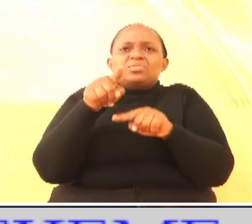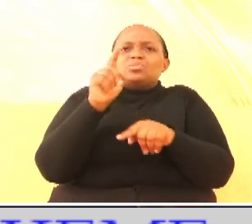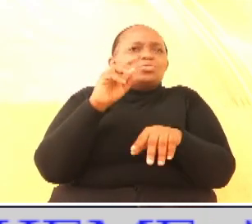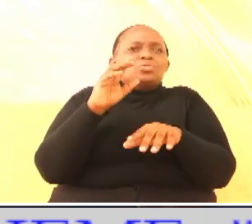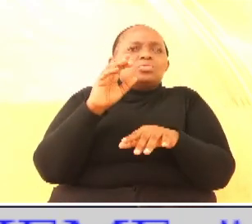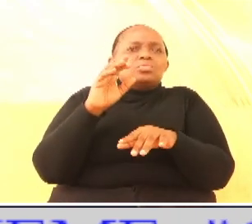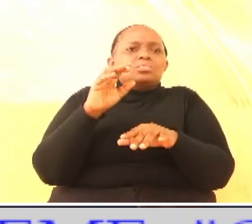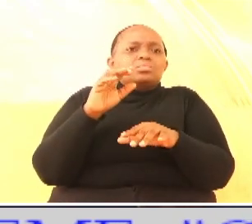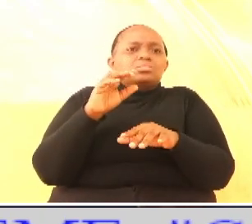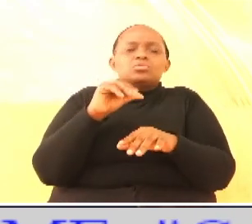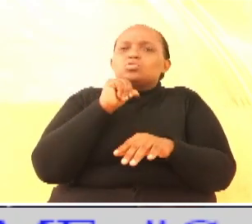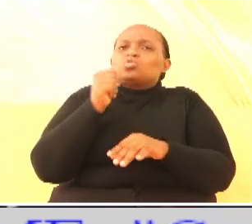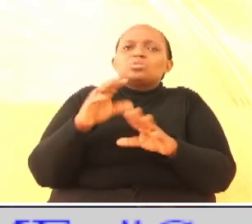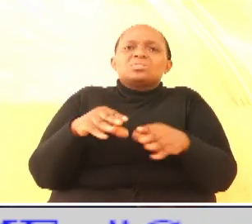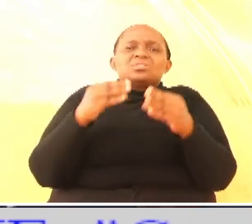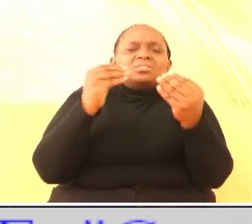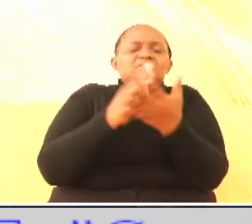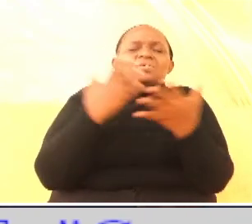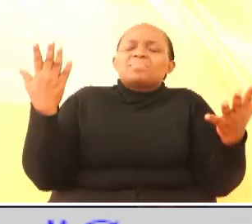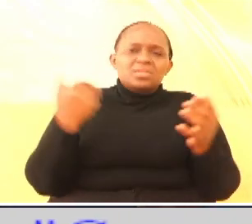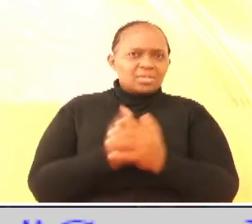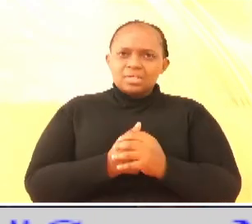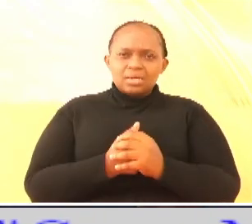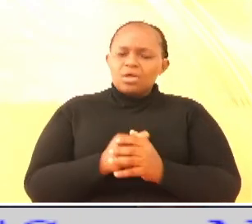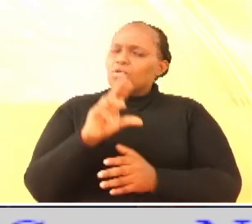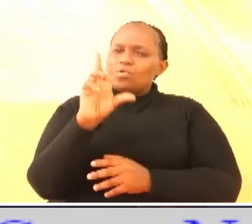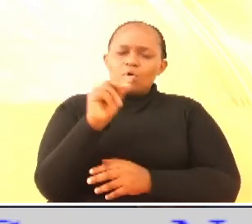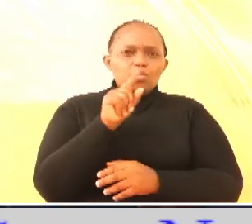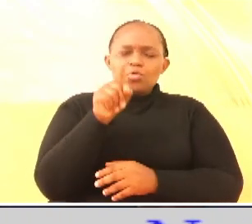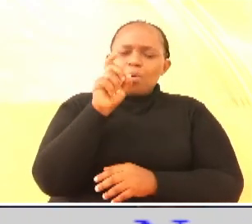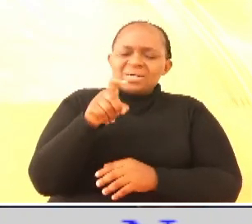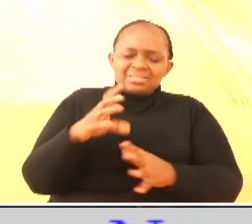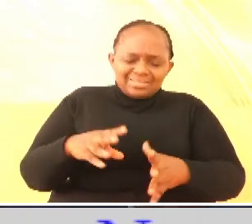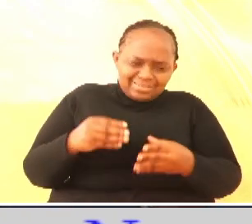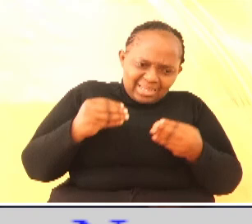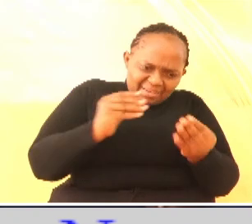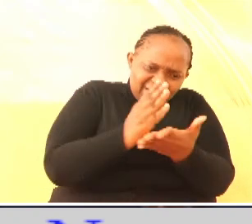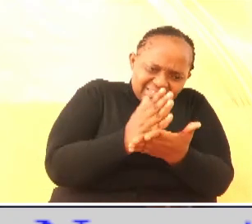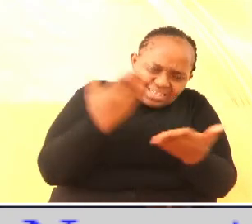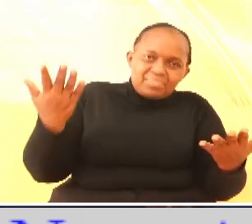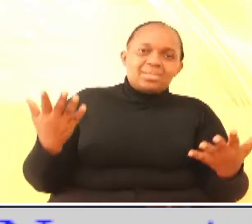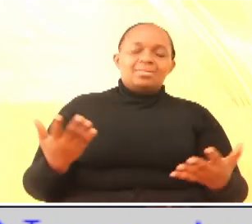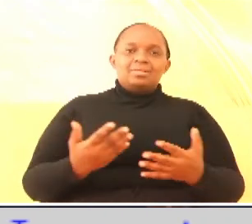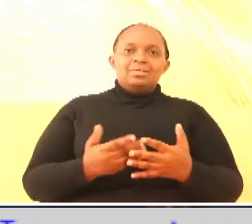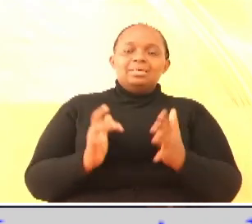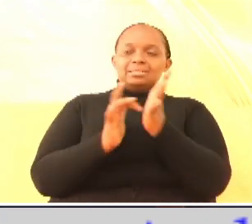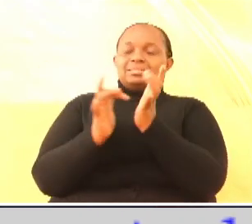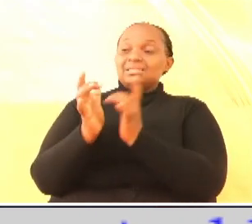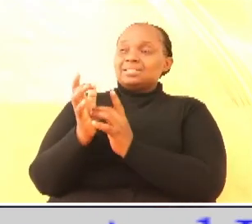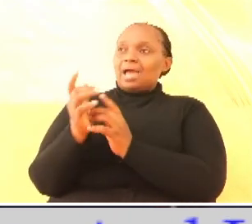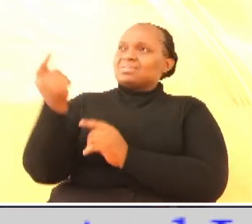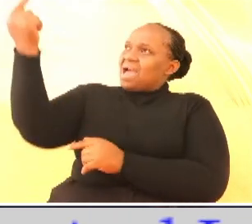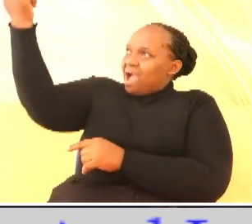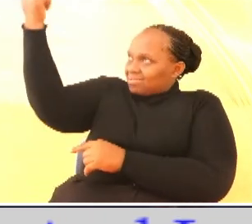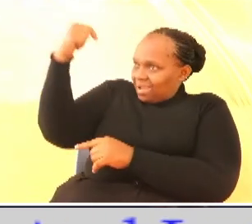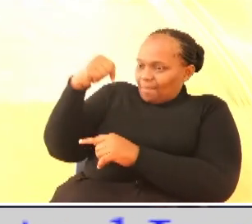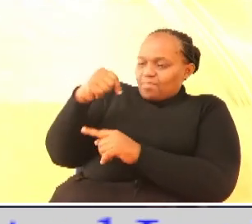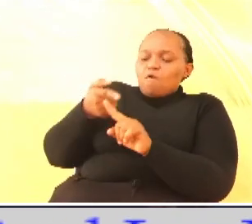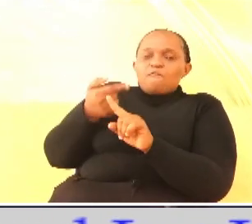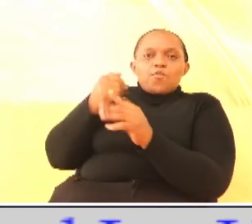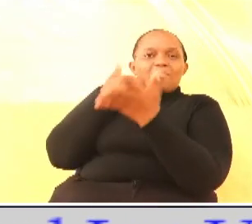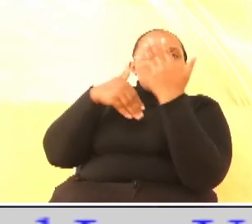unatoa. Kuna kitu ambazo lazima utoe. Yesu Kristo mwenyewe alitoka mbinguni akaja